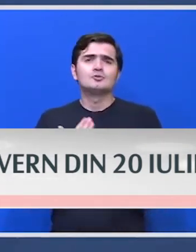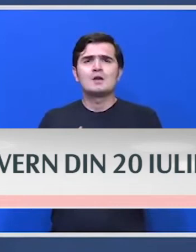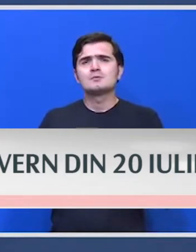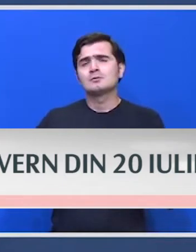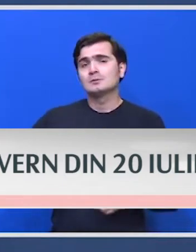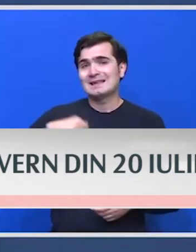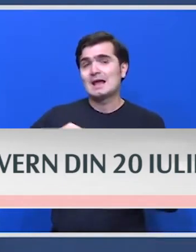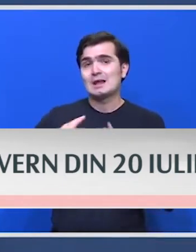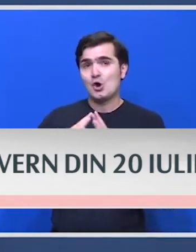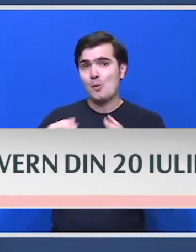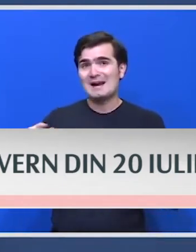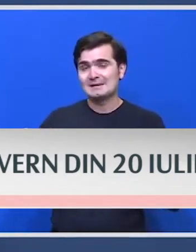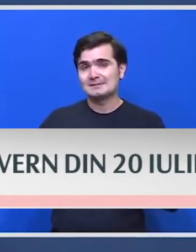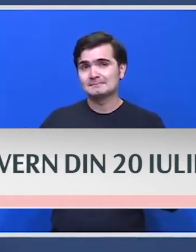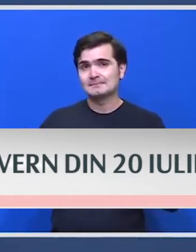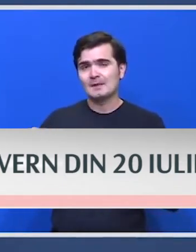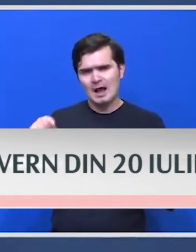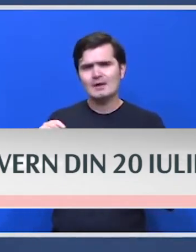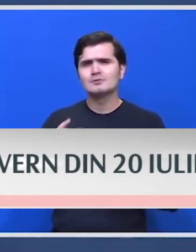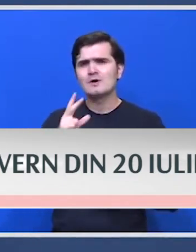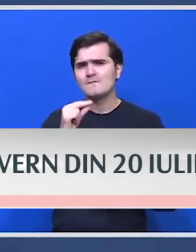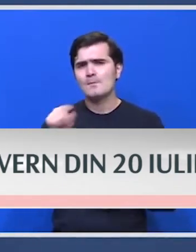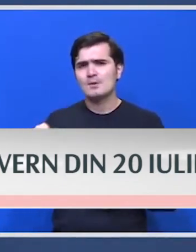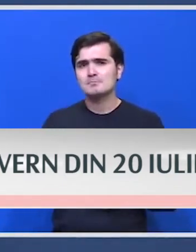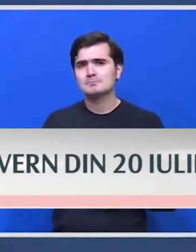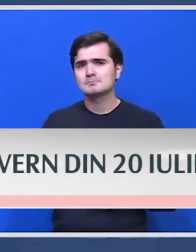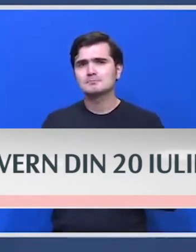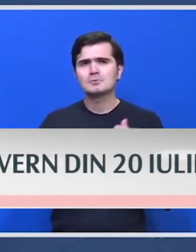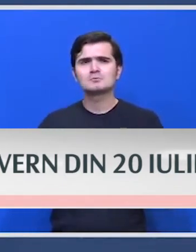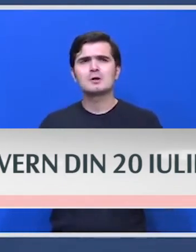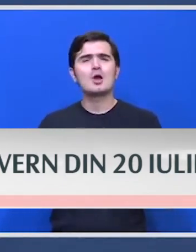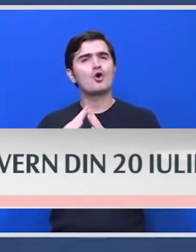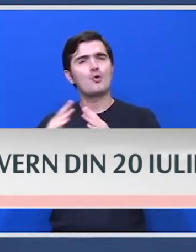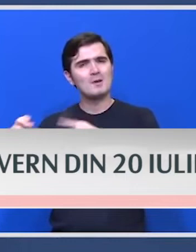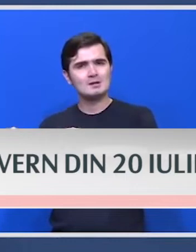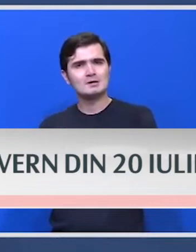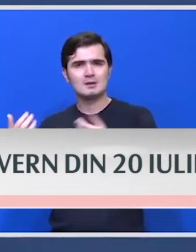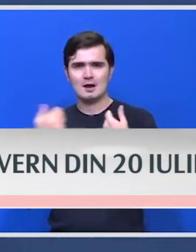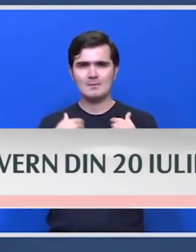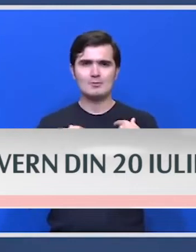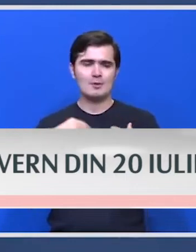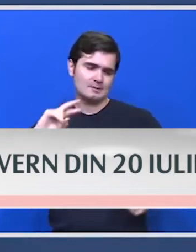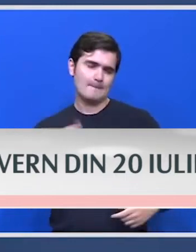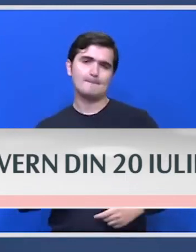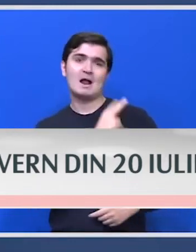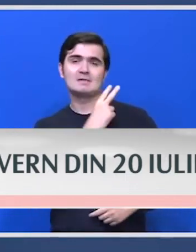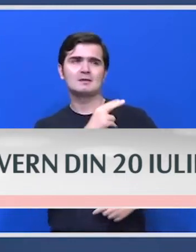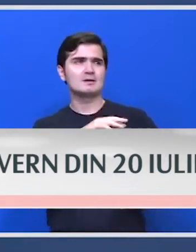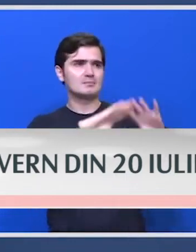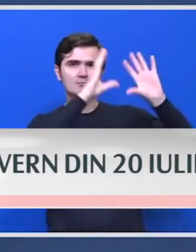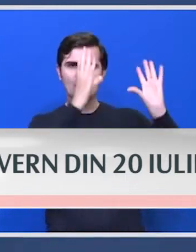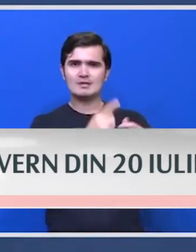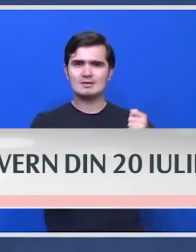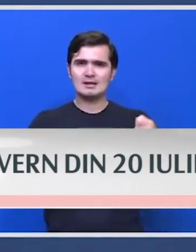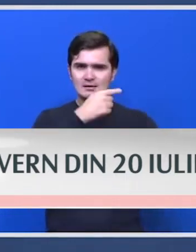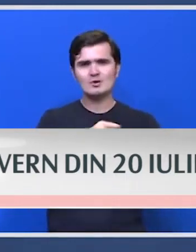români, la nivelul cercetătorilor, vorbim despre români care ne fac mândri la nivelul întregii lumi, care sunt pe